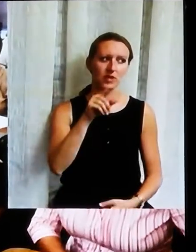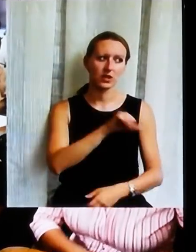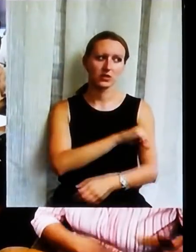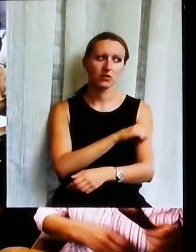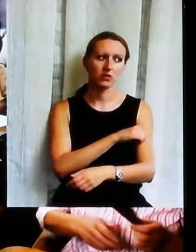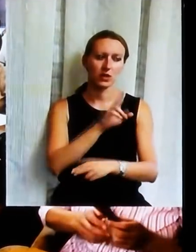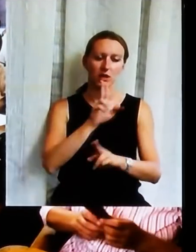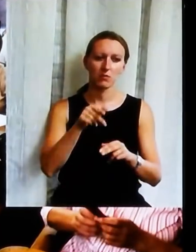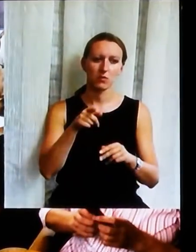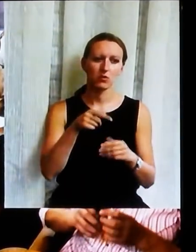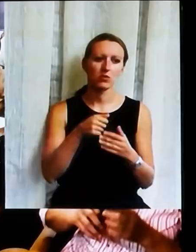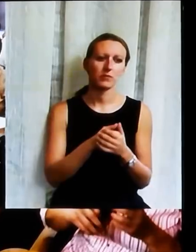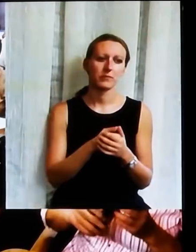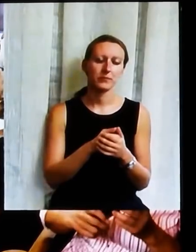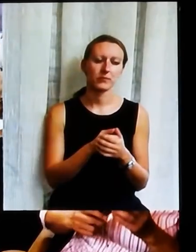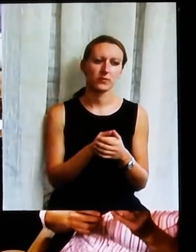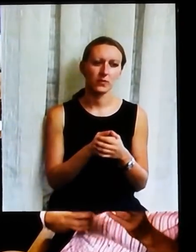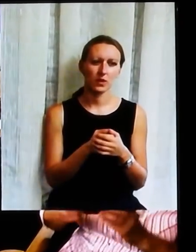Obzirom